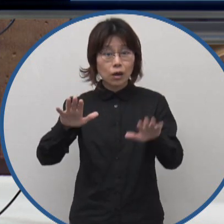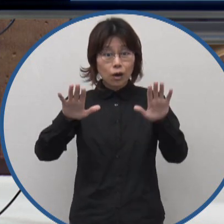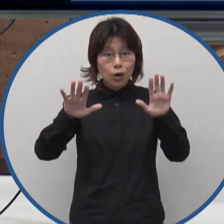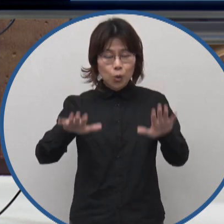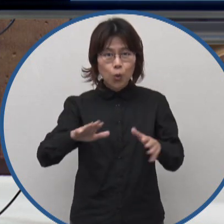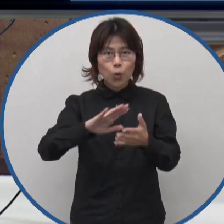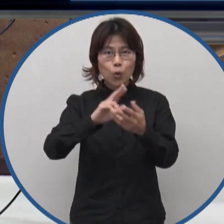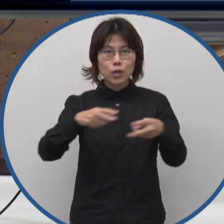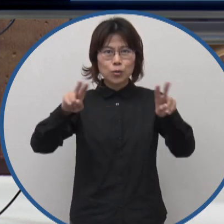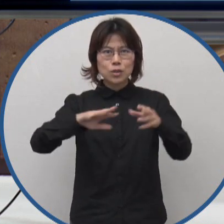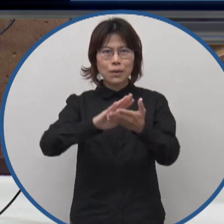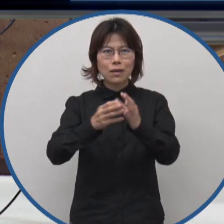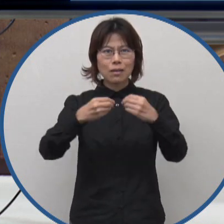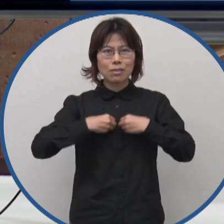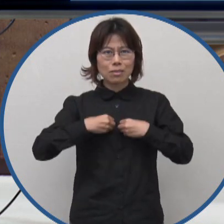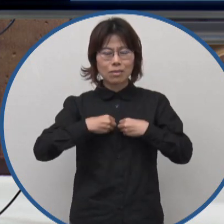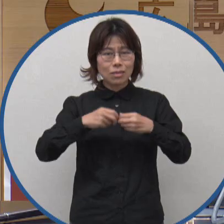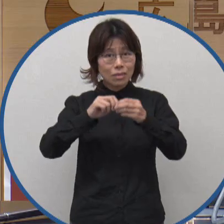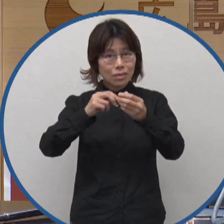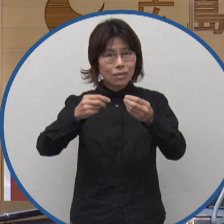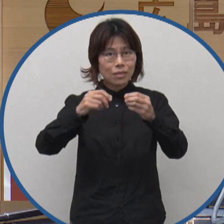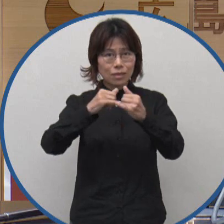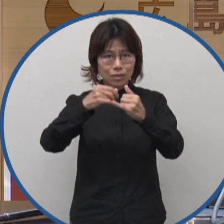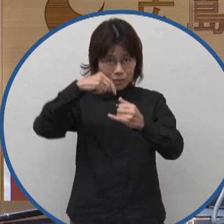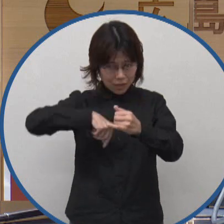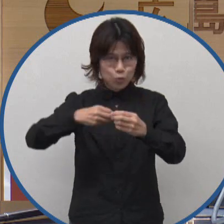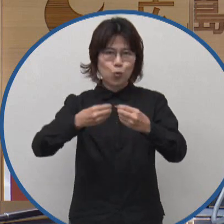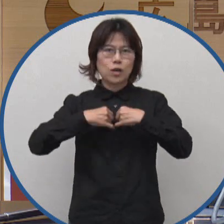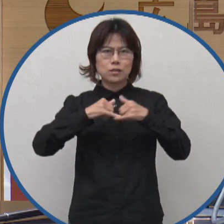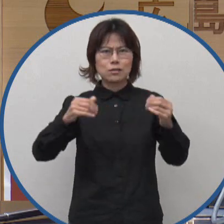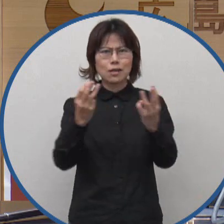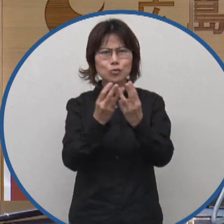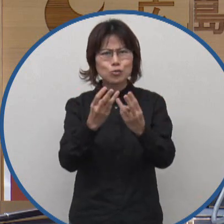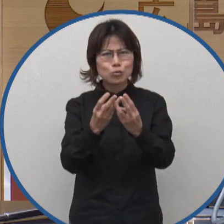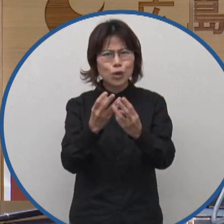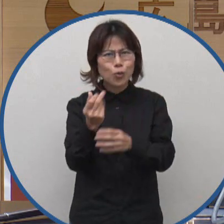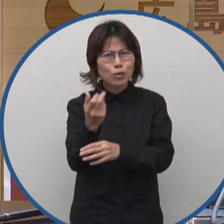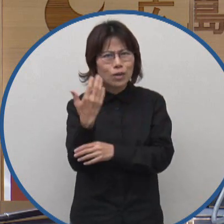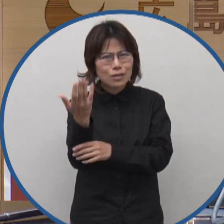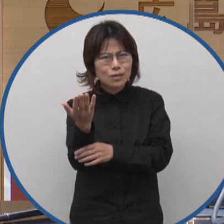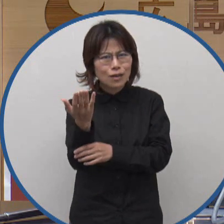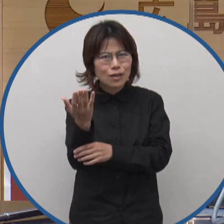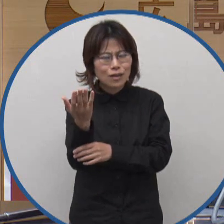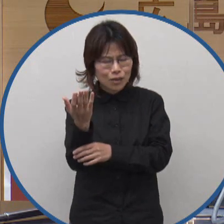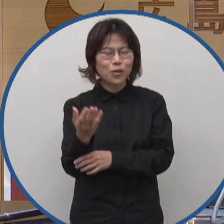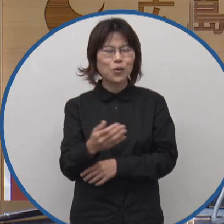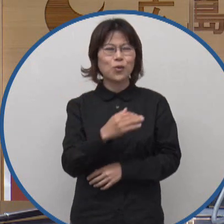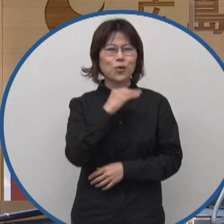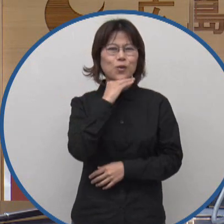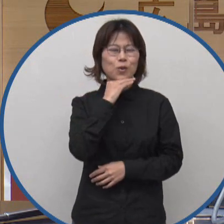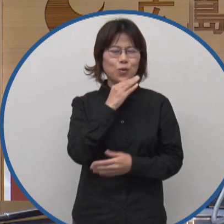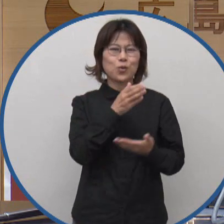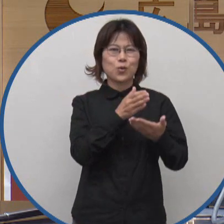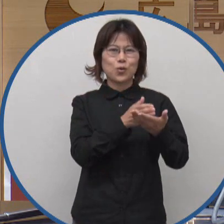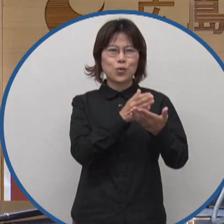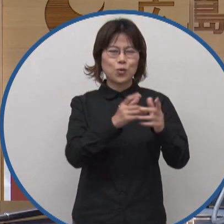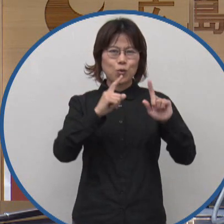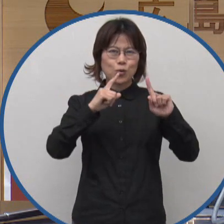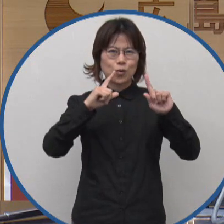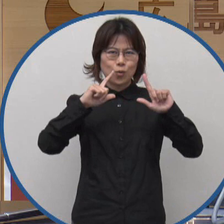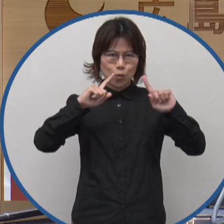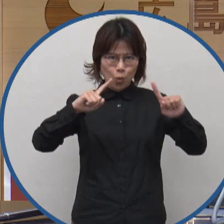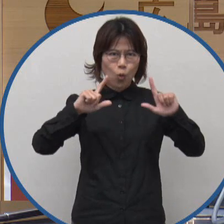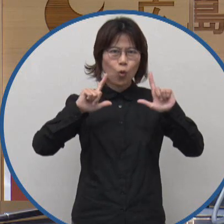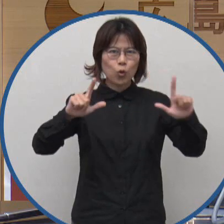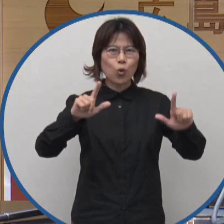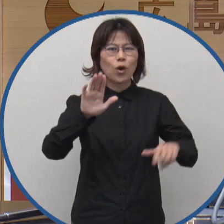県内で確認される見込みでしょうか。 でそれまた後ほどですね、公表あるのでその時にお願いでき